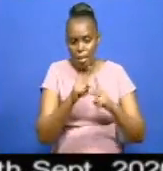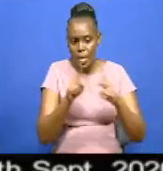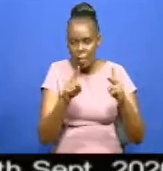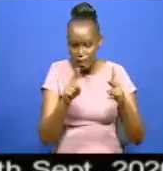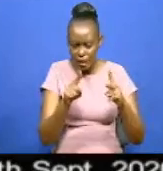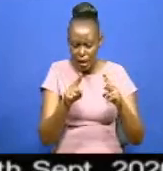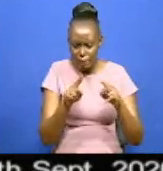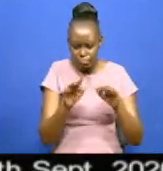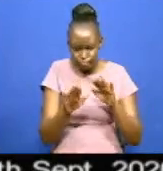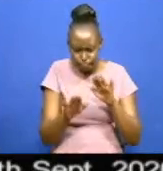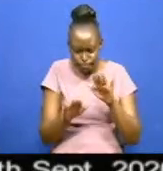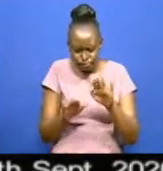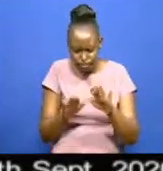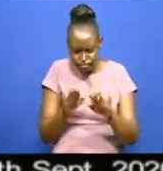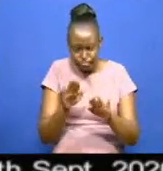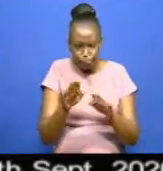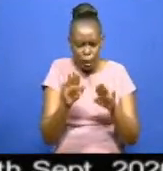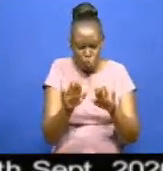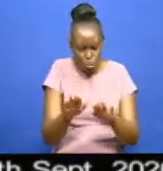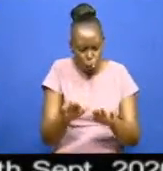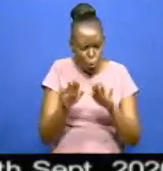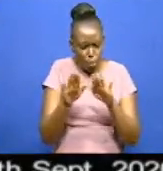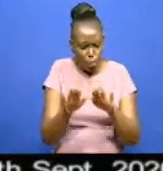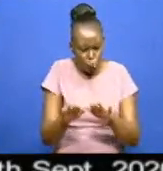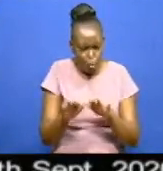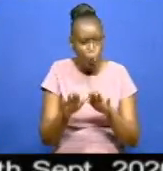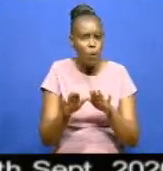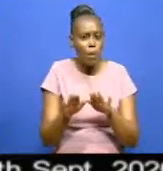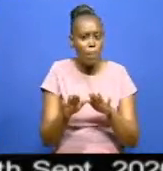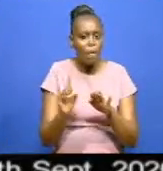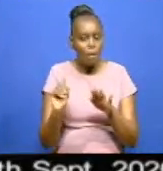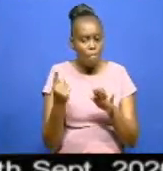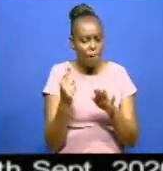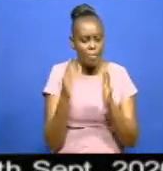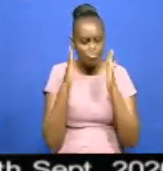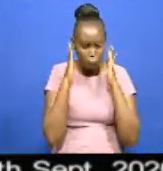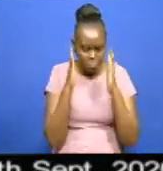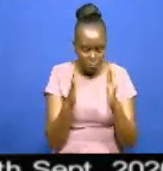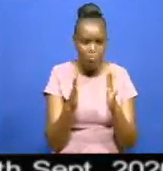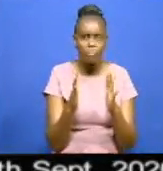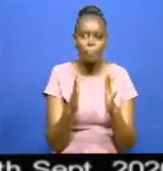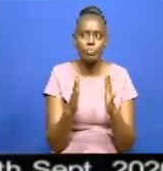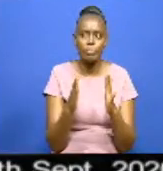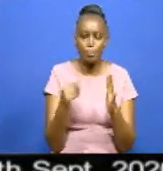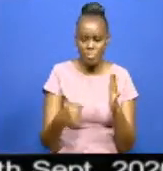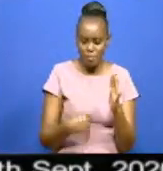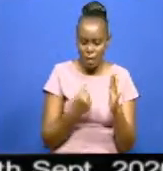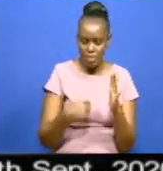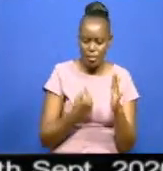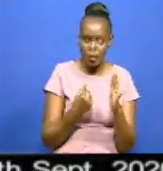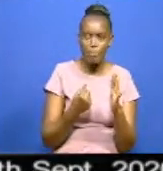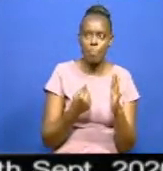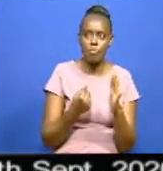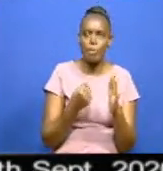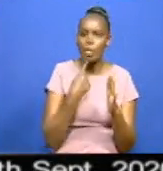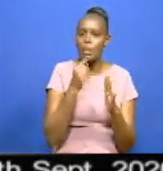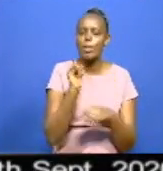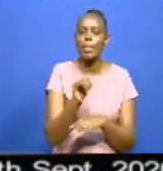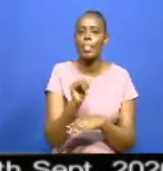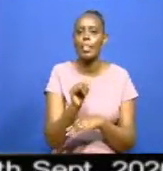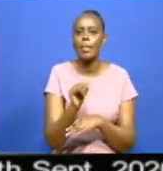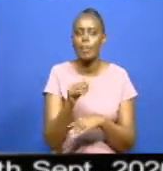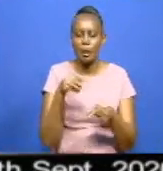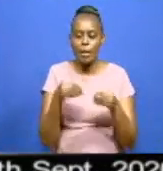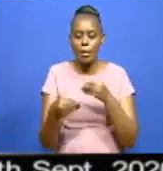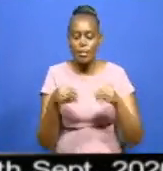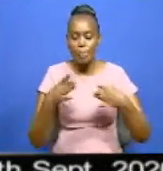kutambaa ndio aweze kukimbia. Ukiangalia sana, mimi ningependelea kuwa